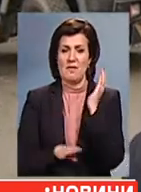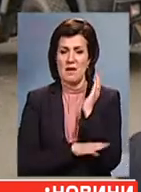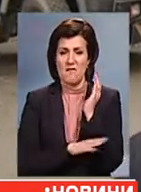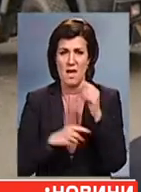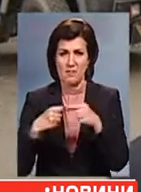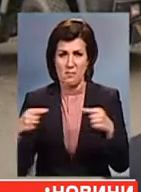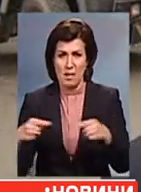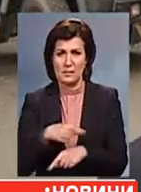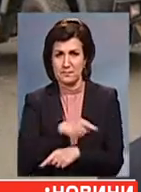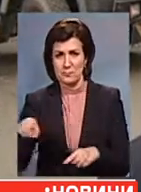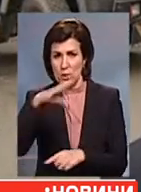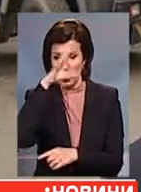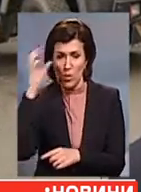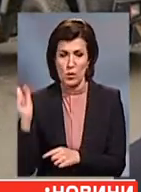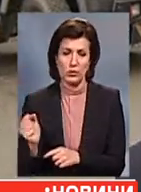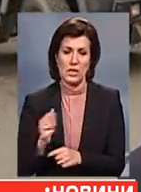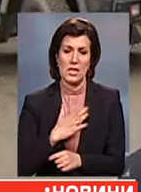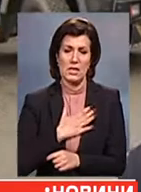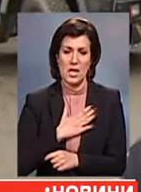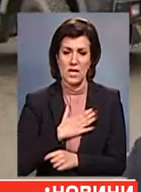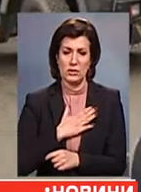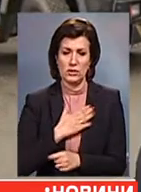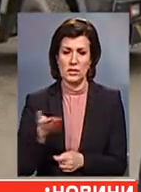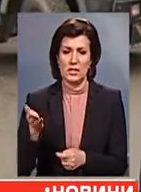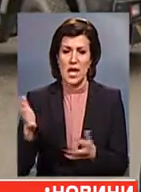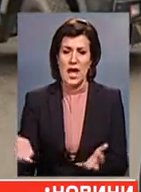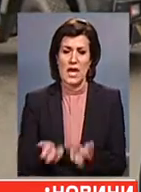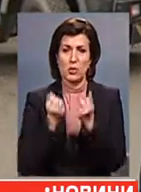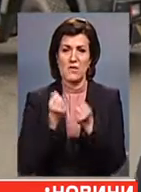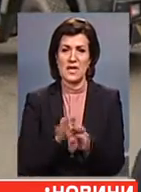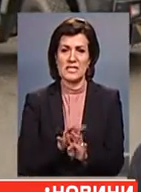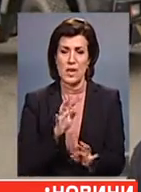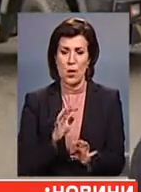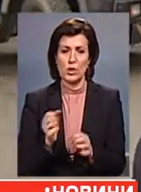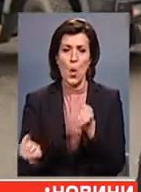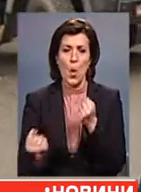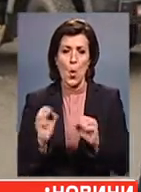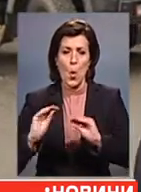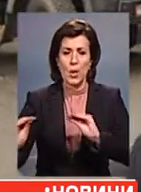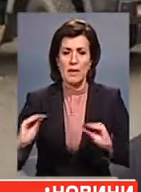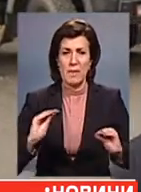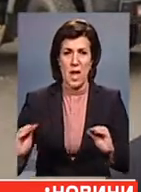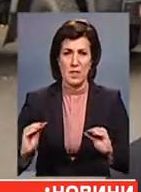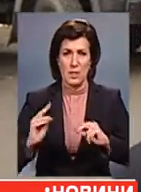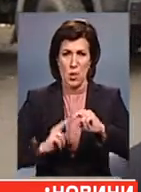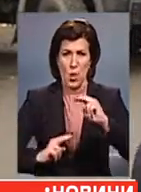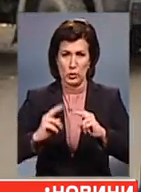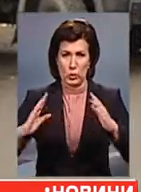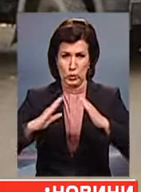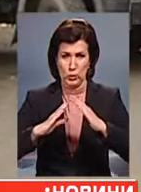Протягом ночі наші гірничі рятувальні загони укріпляли саму конструкцію